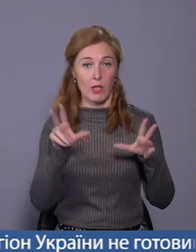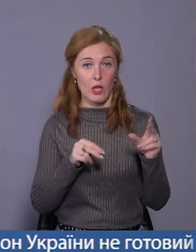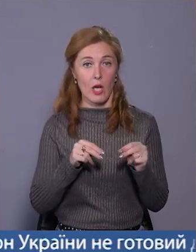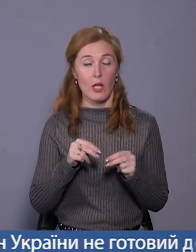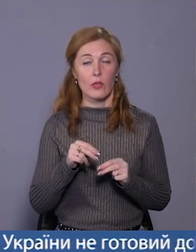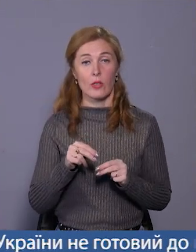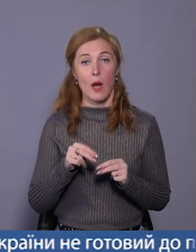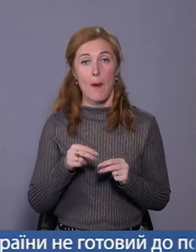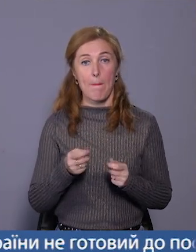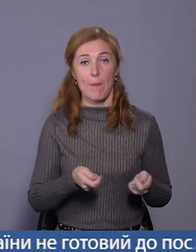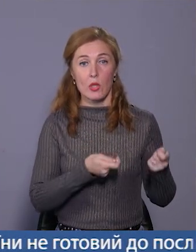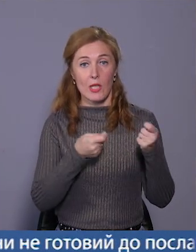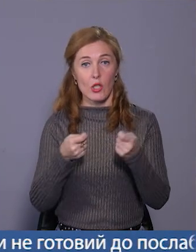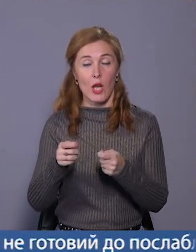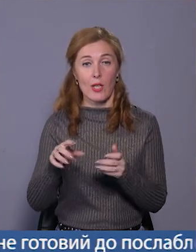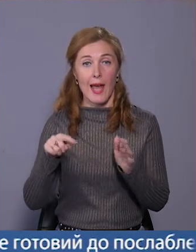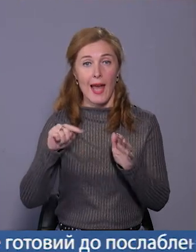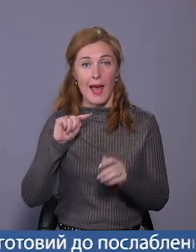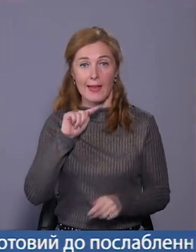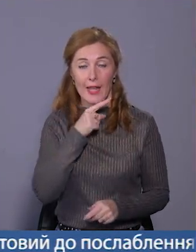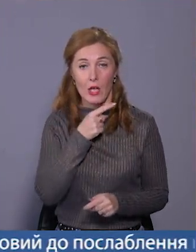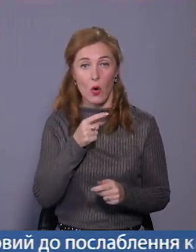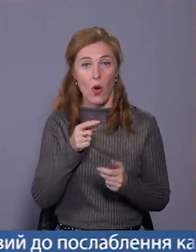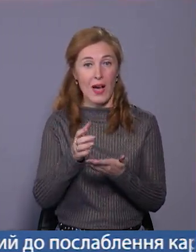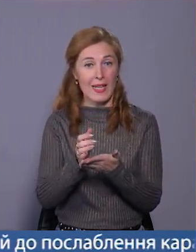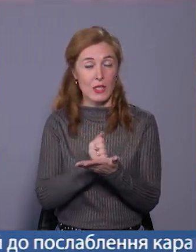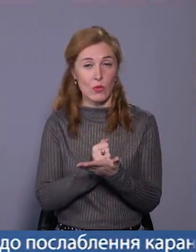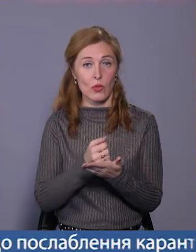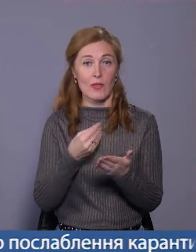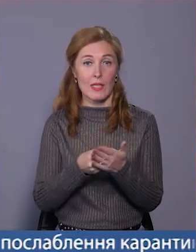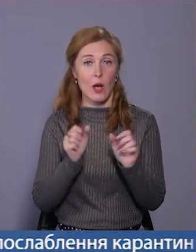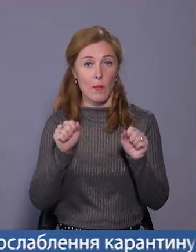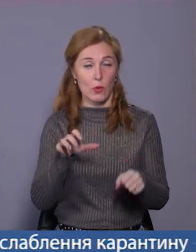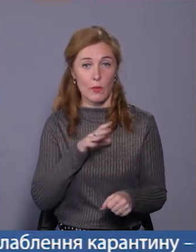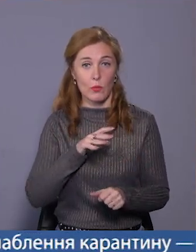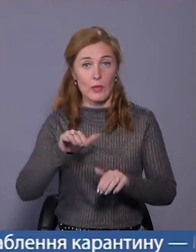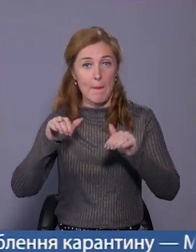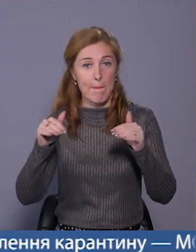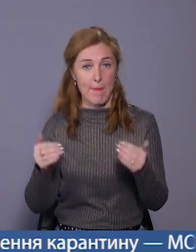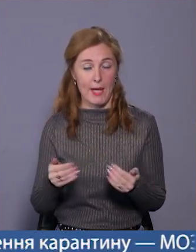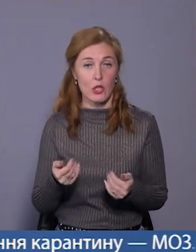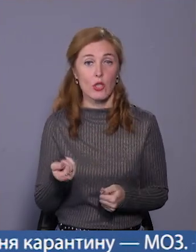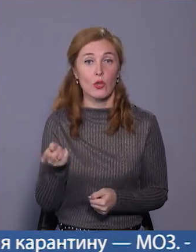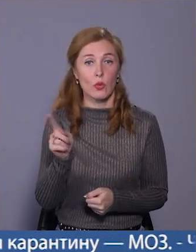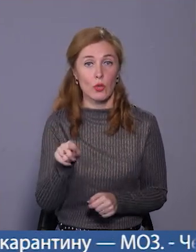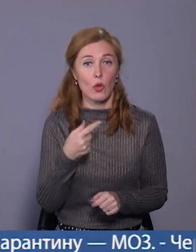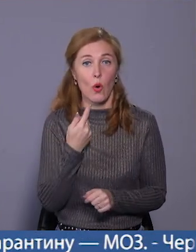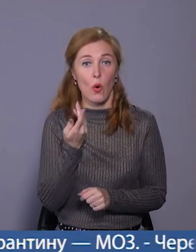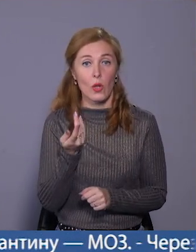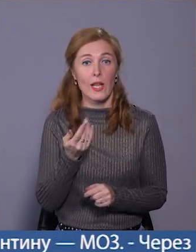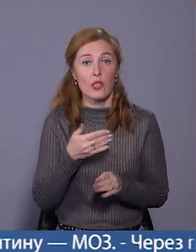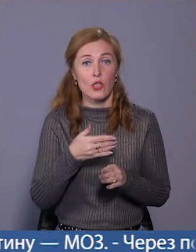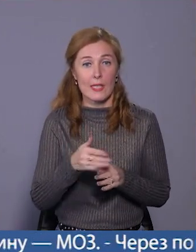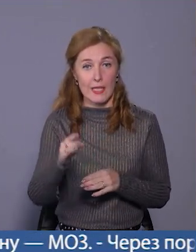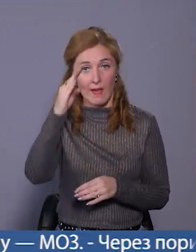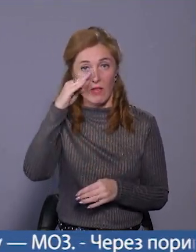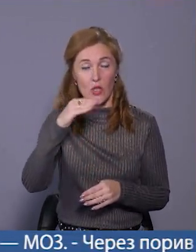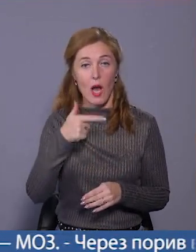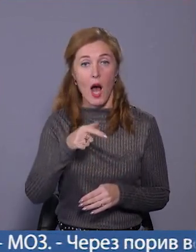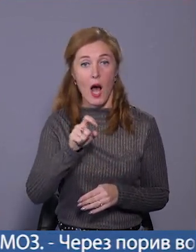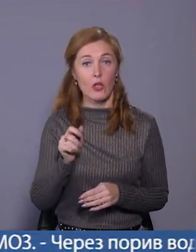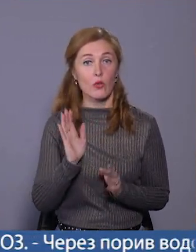Асоціації постачальників енергоресурсів. Ціна може бути меншою для кінцевого споживача тоді, коли певна частина вітчизняного газу